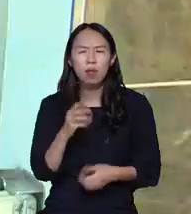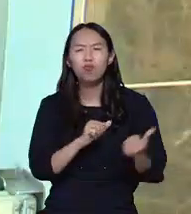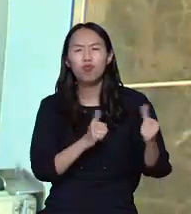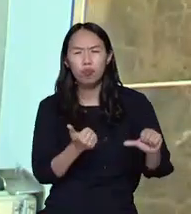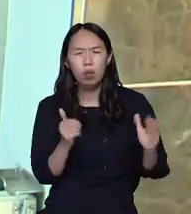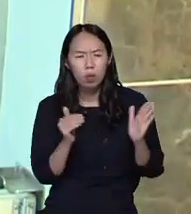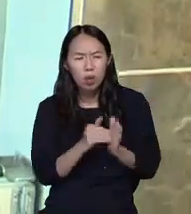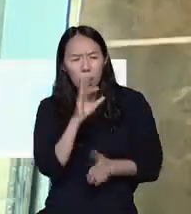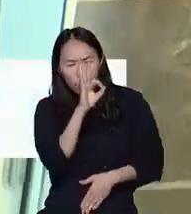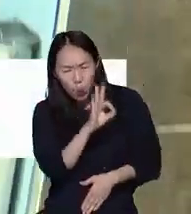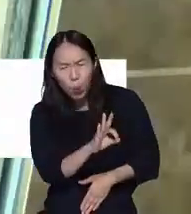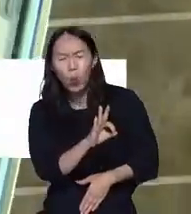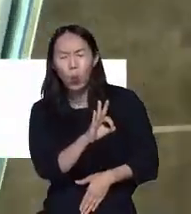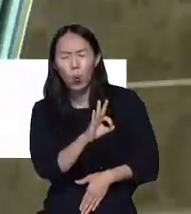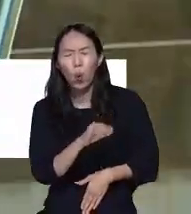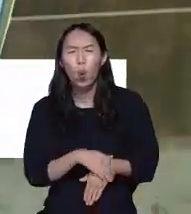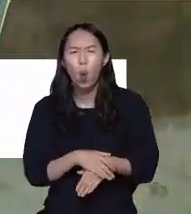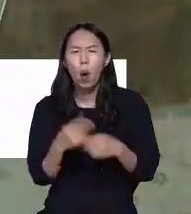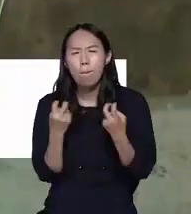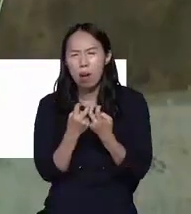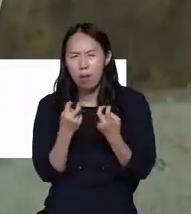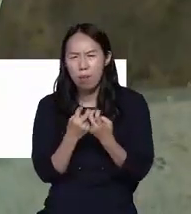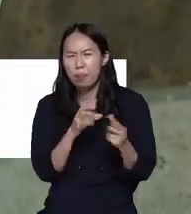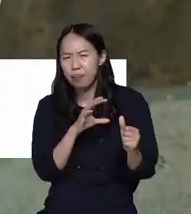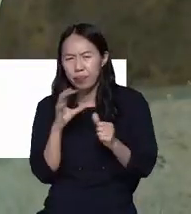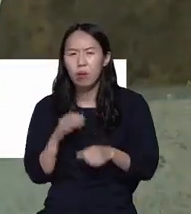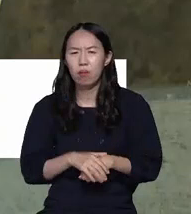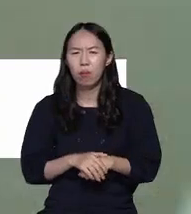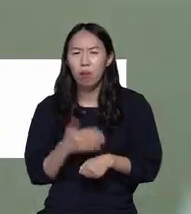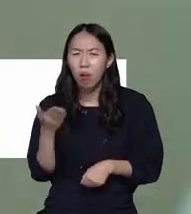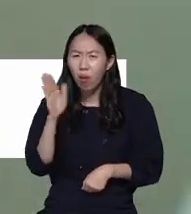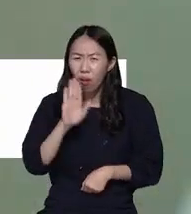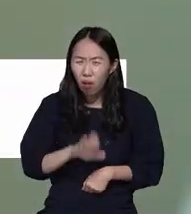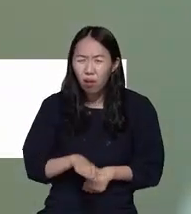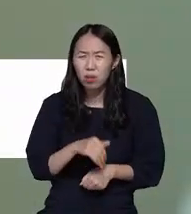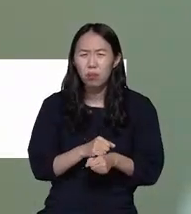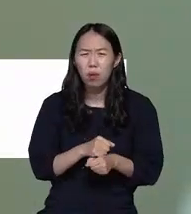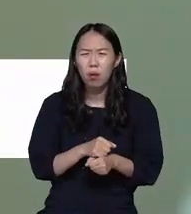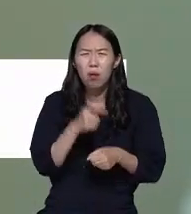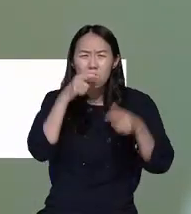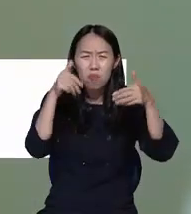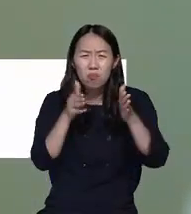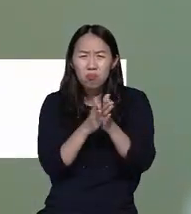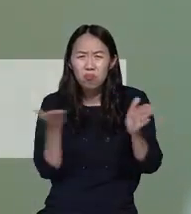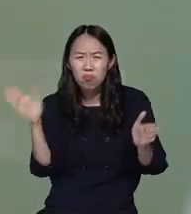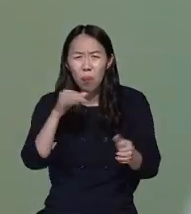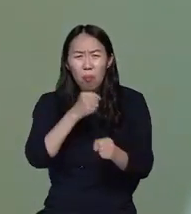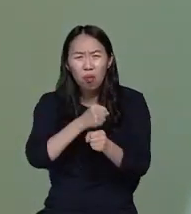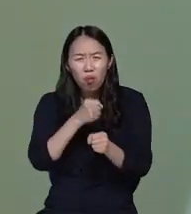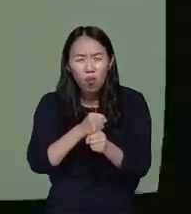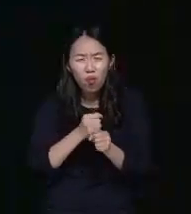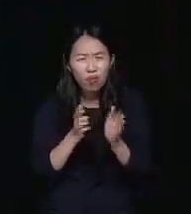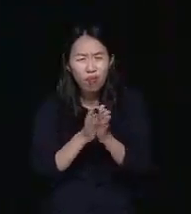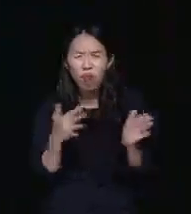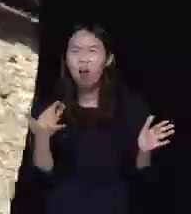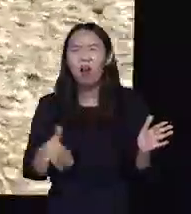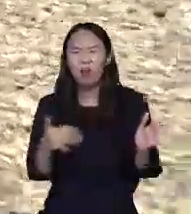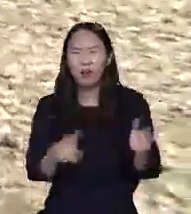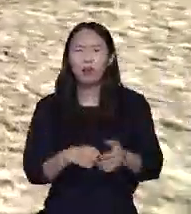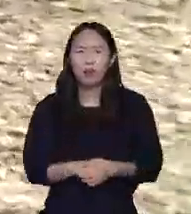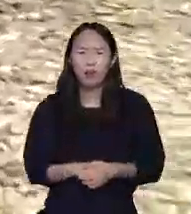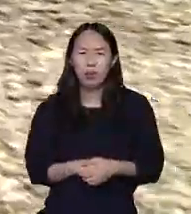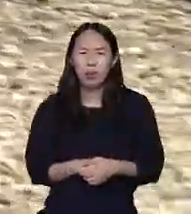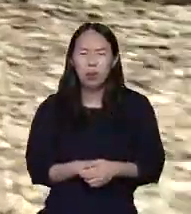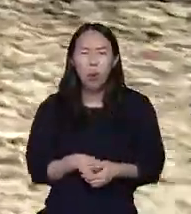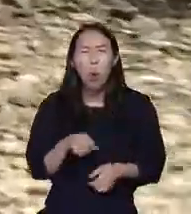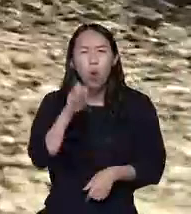조치입니다. 하지만 장마가 시작됐는데도 설치가 이뤄진 곳은 아직 한 곳도 없습니다. 특히 광주천변과